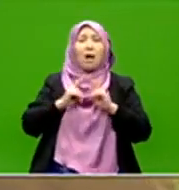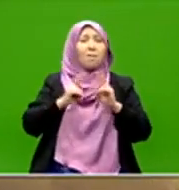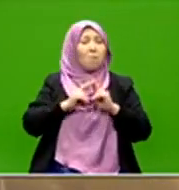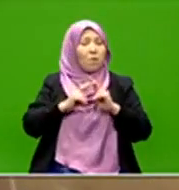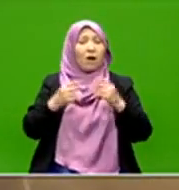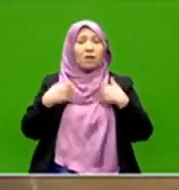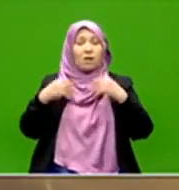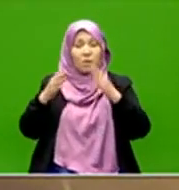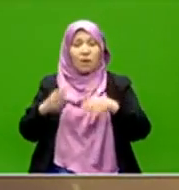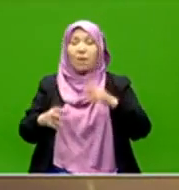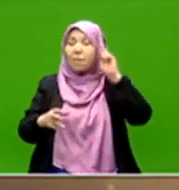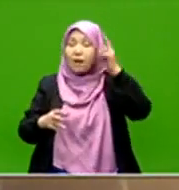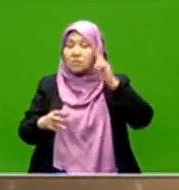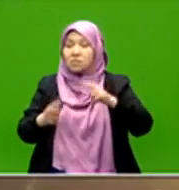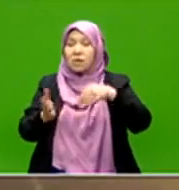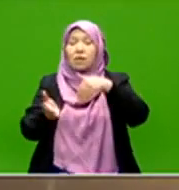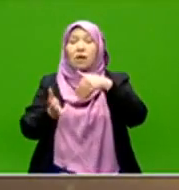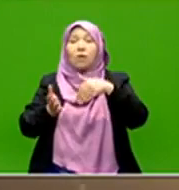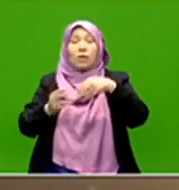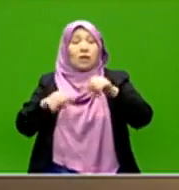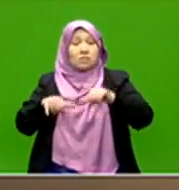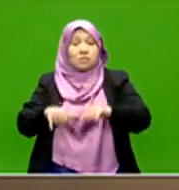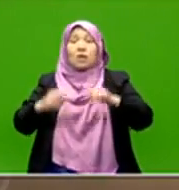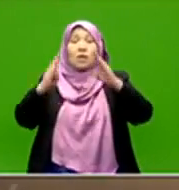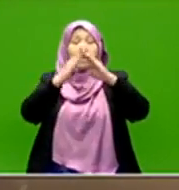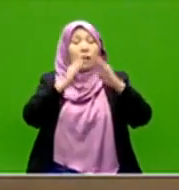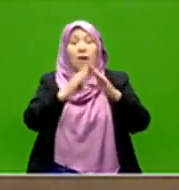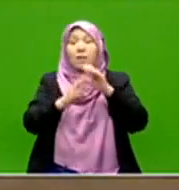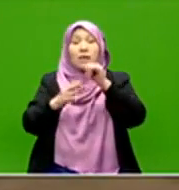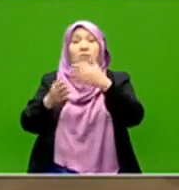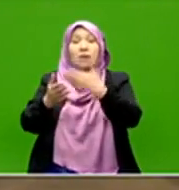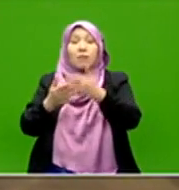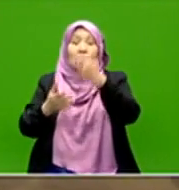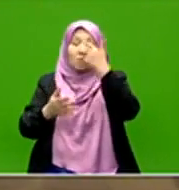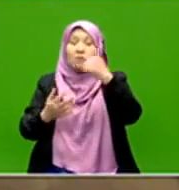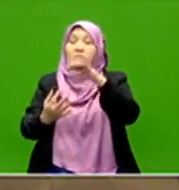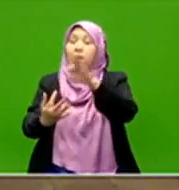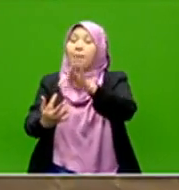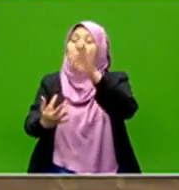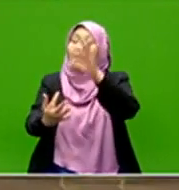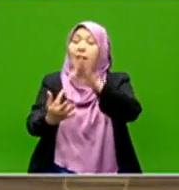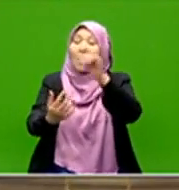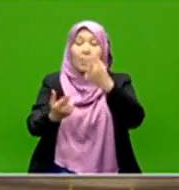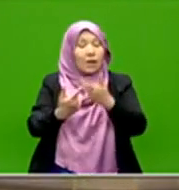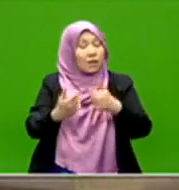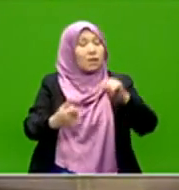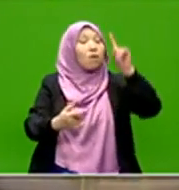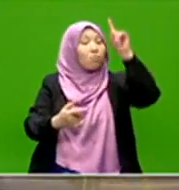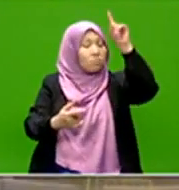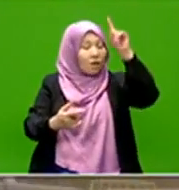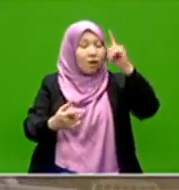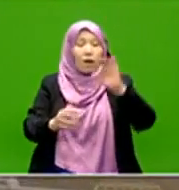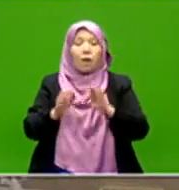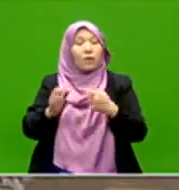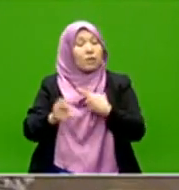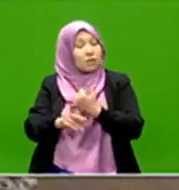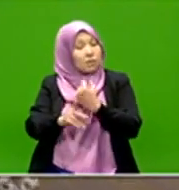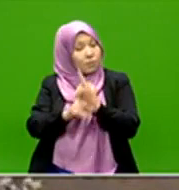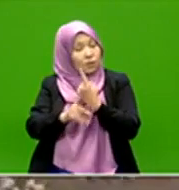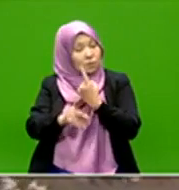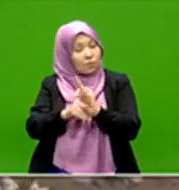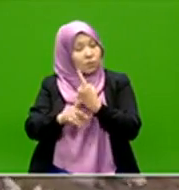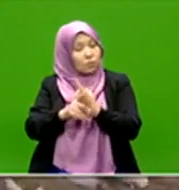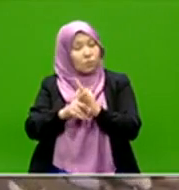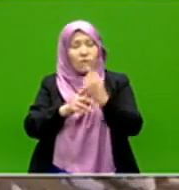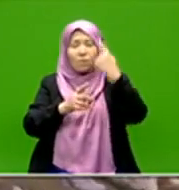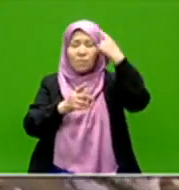orang pakcik di tengah bandar tak sampai. Betul. Ya, pasal apa? Ia adalah pilihan Allah, Allah bila kita betul-betul atas dasar